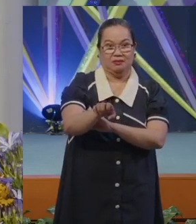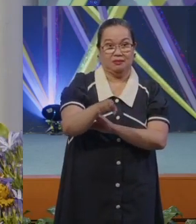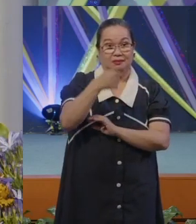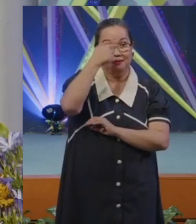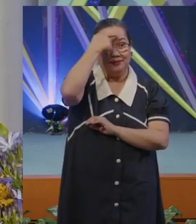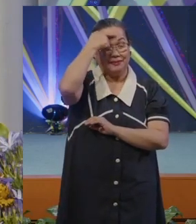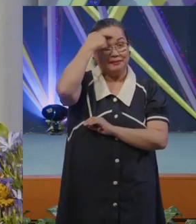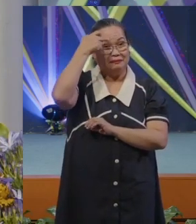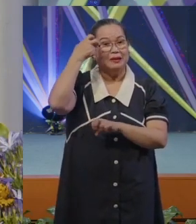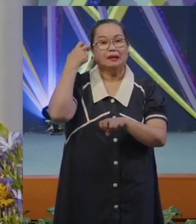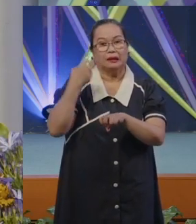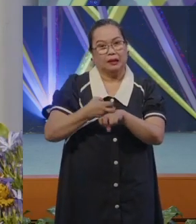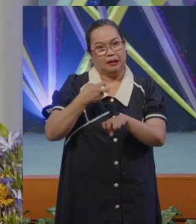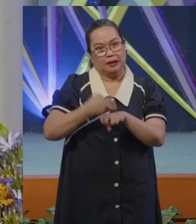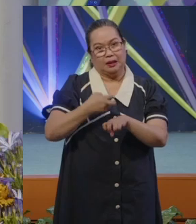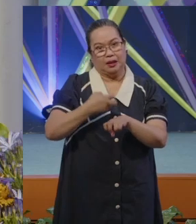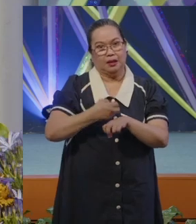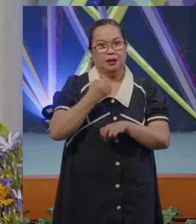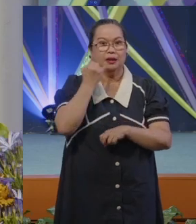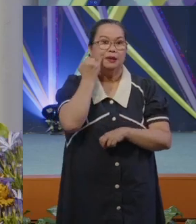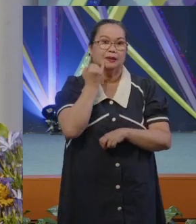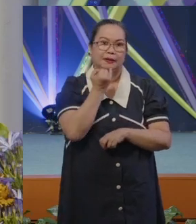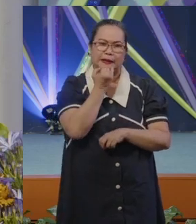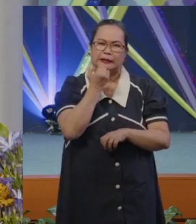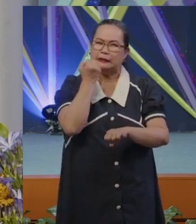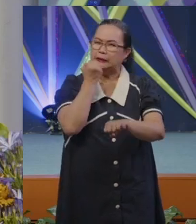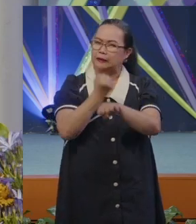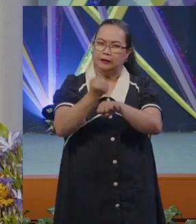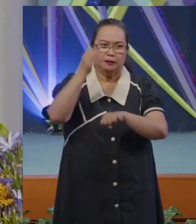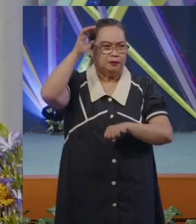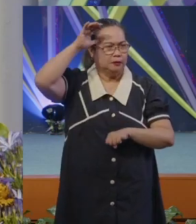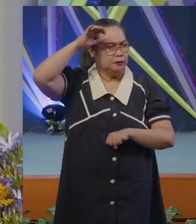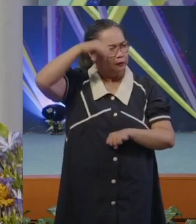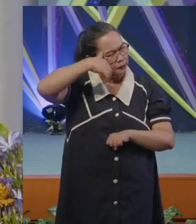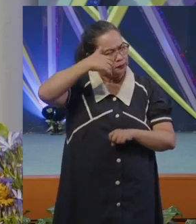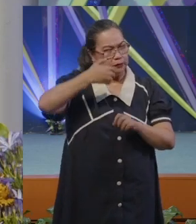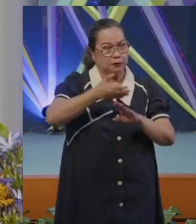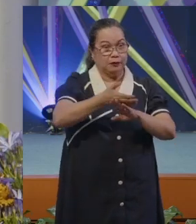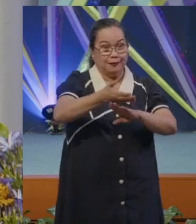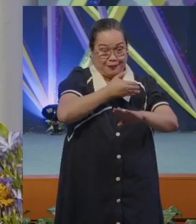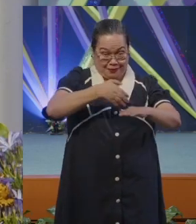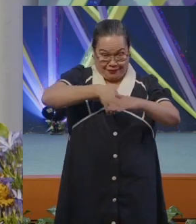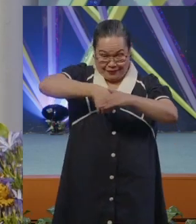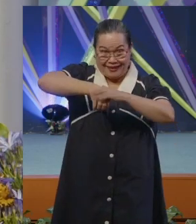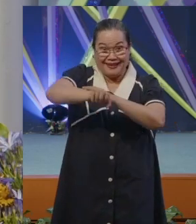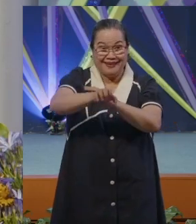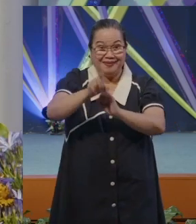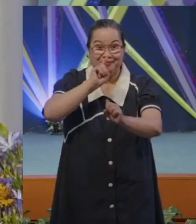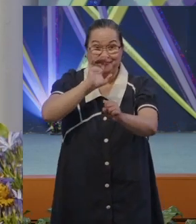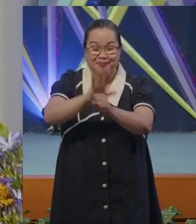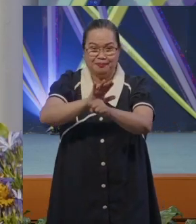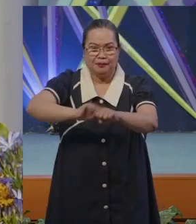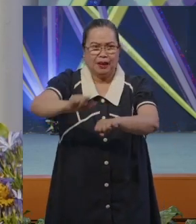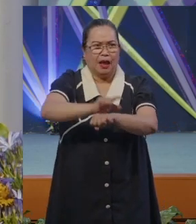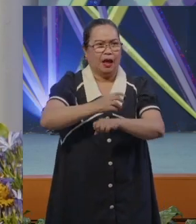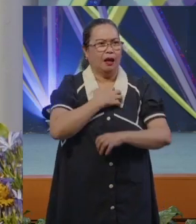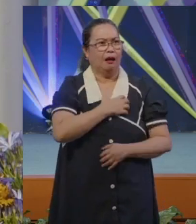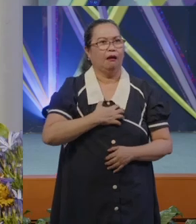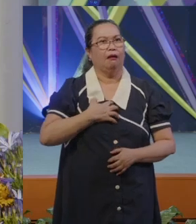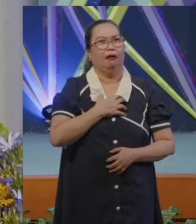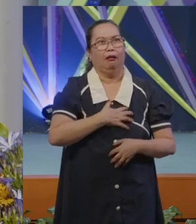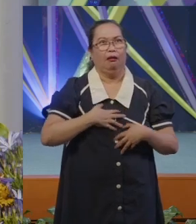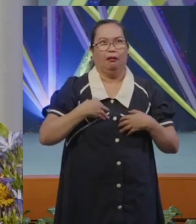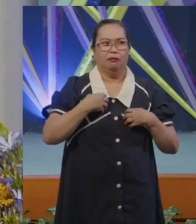nga napakahirap ng mga taga-Israel, mga Israelita. Nung bago pa sila pumasok, reklamo sila ng